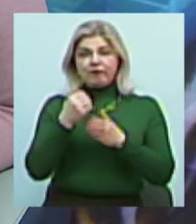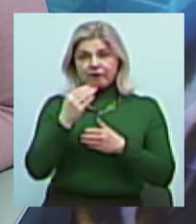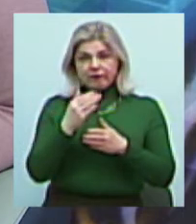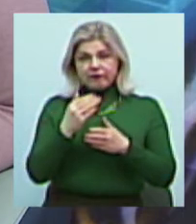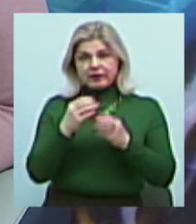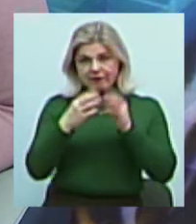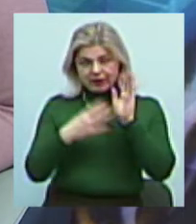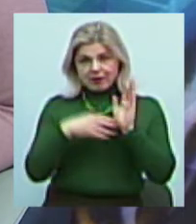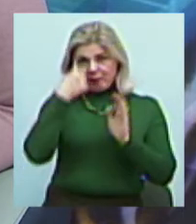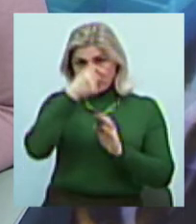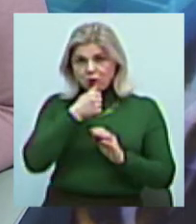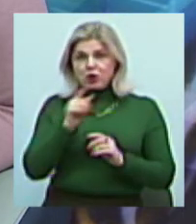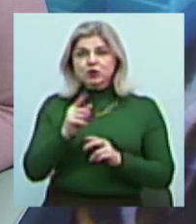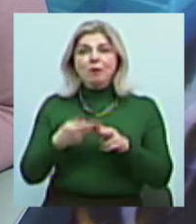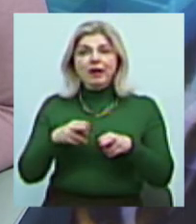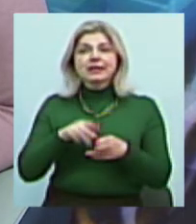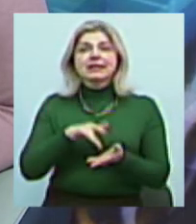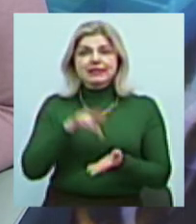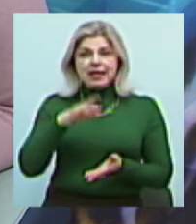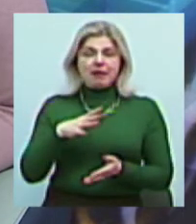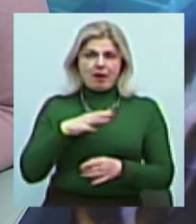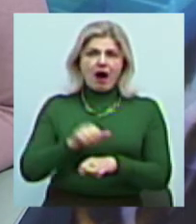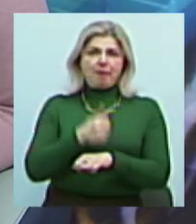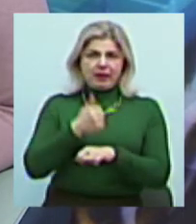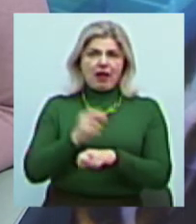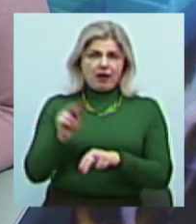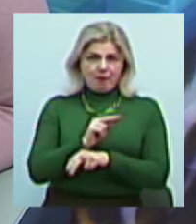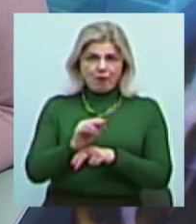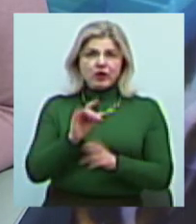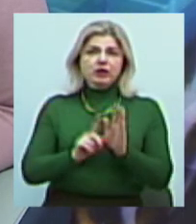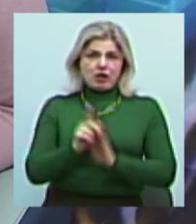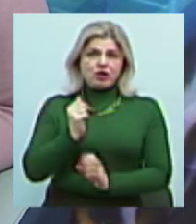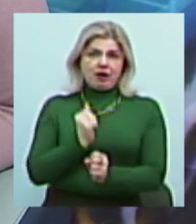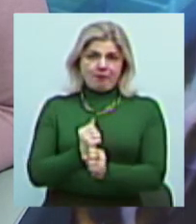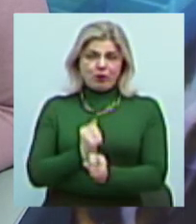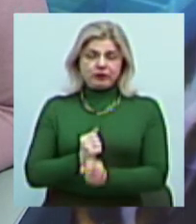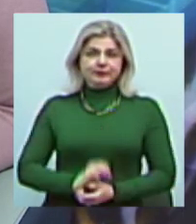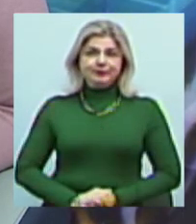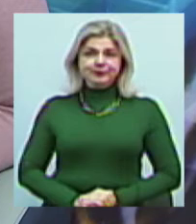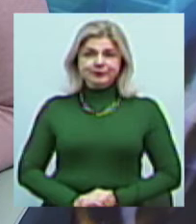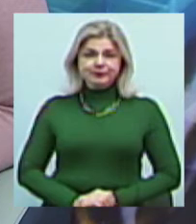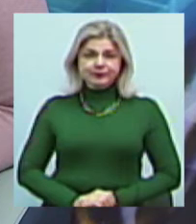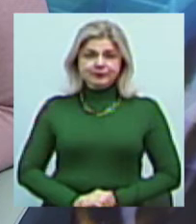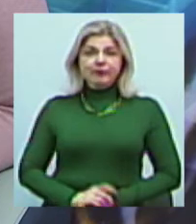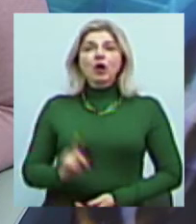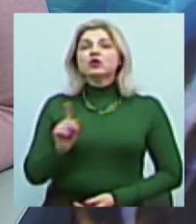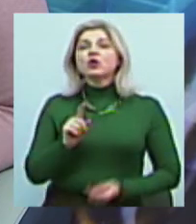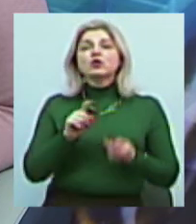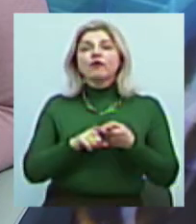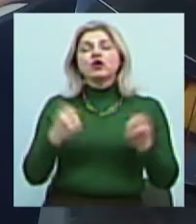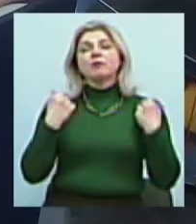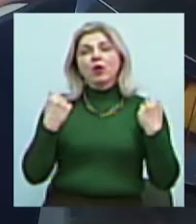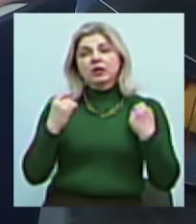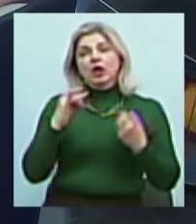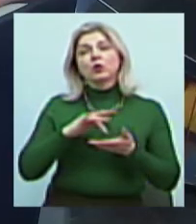2019 році, щоб даний центр був капітально відремонтований і почав своє функціонування. І почав працювати, так? А що стосується спортивної